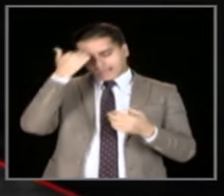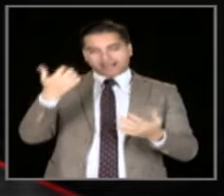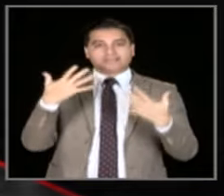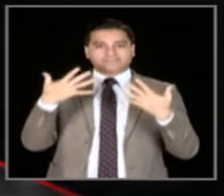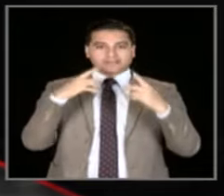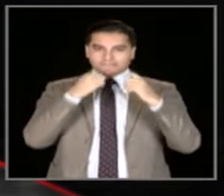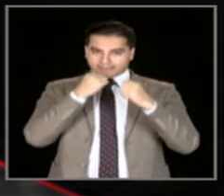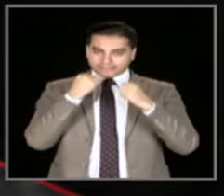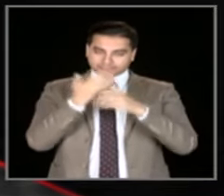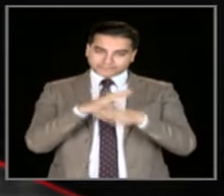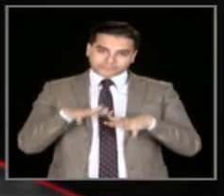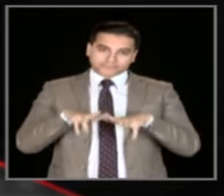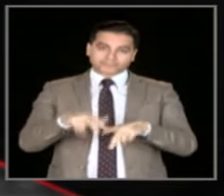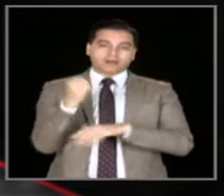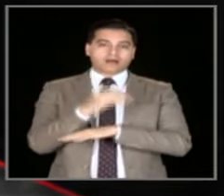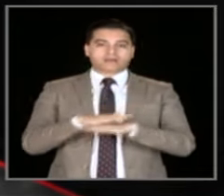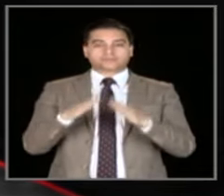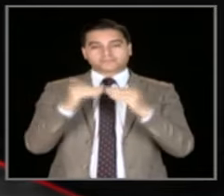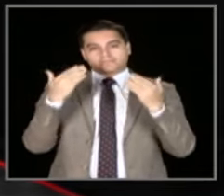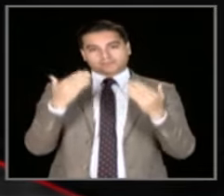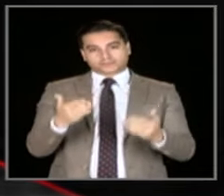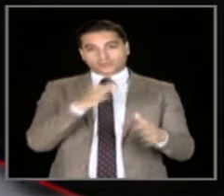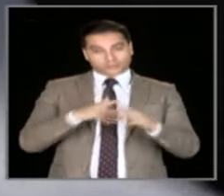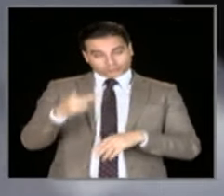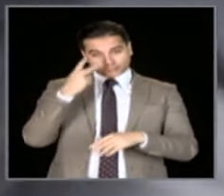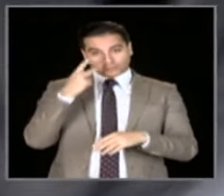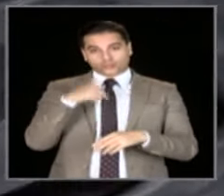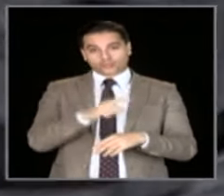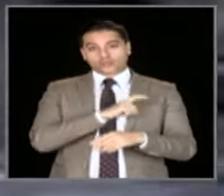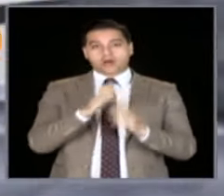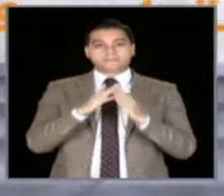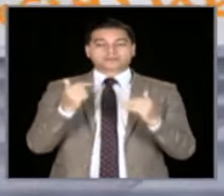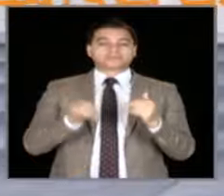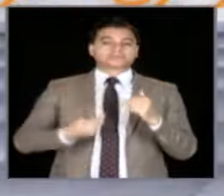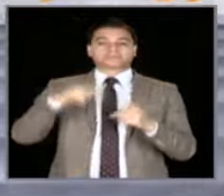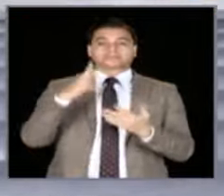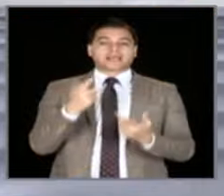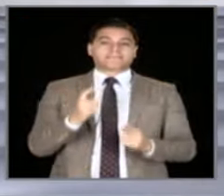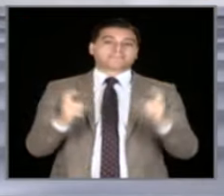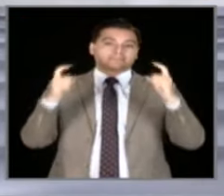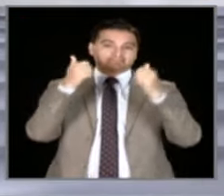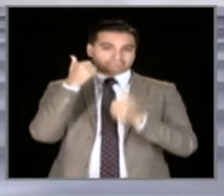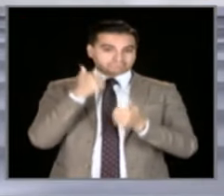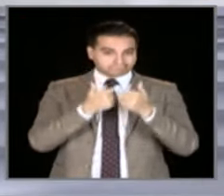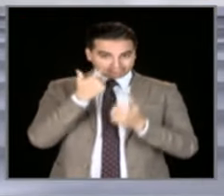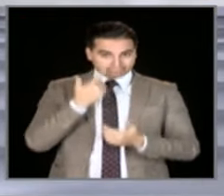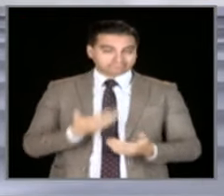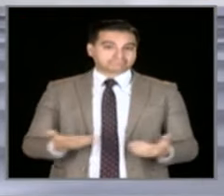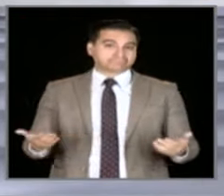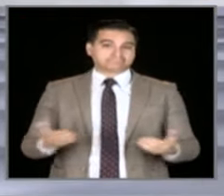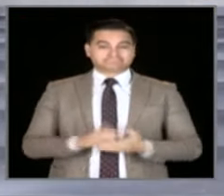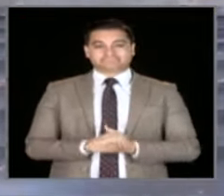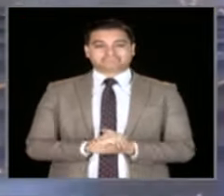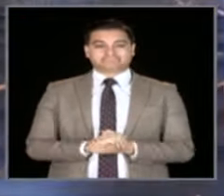27,390,000 جنيه في خزنة البنك الأهلي لتطوير القرى المصرية. تعالوا نشوف طلاب مصر النهاردة هيوصلوا المبلغ لكام.